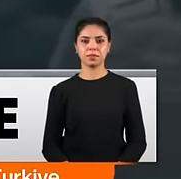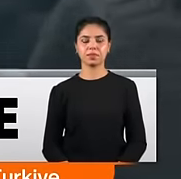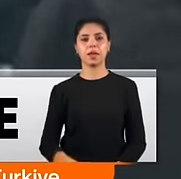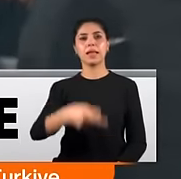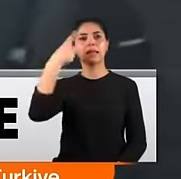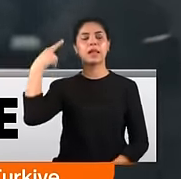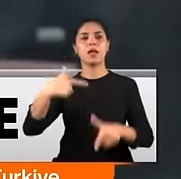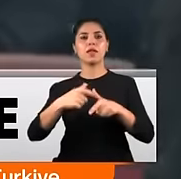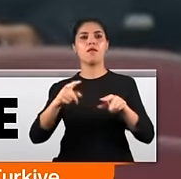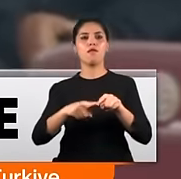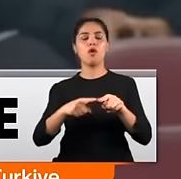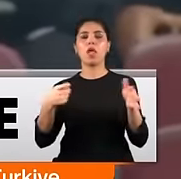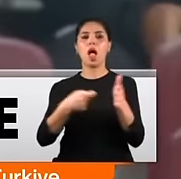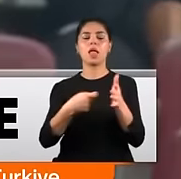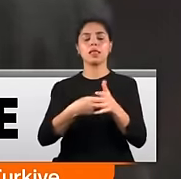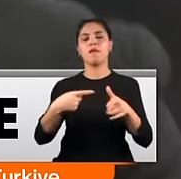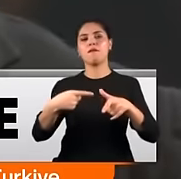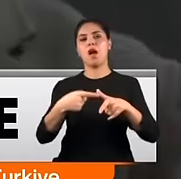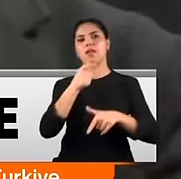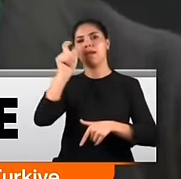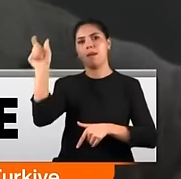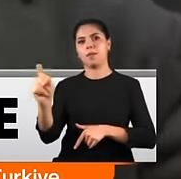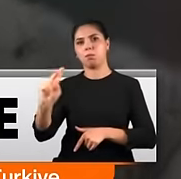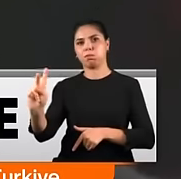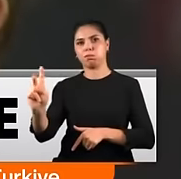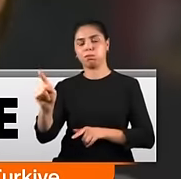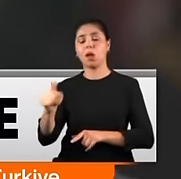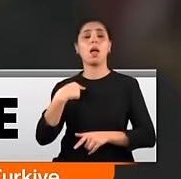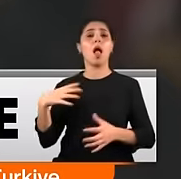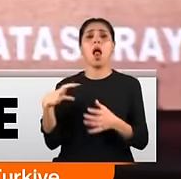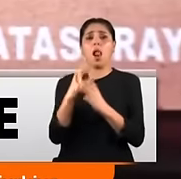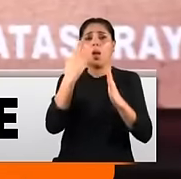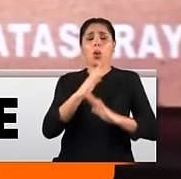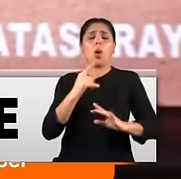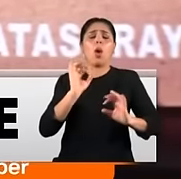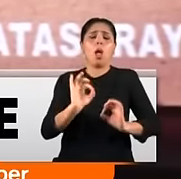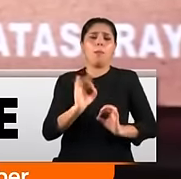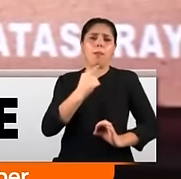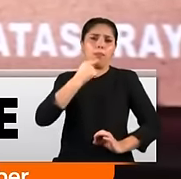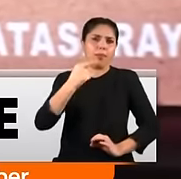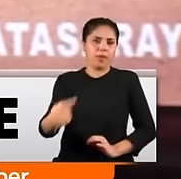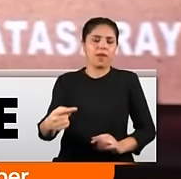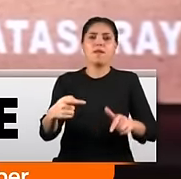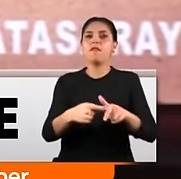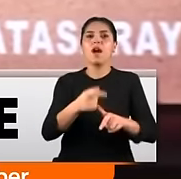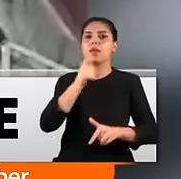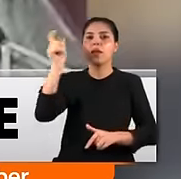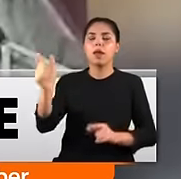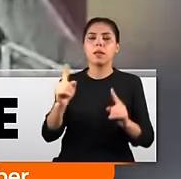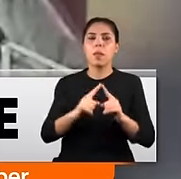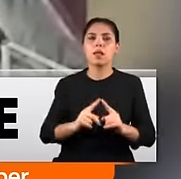Sahte fona adı verildi ama o defalarca ilgisinin olmadığını söyleyerek hakkındaki iddiaları reddetti. Fatih Terim'in